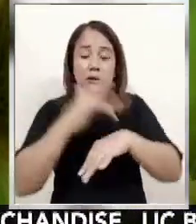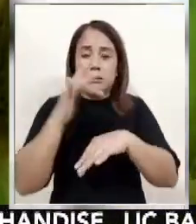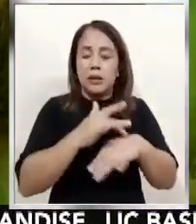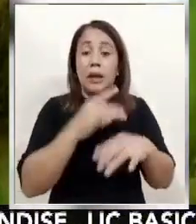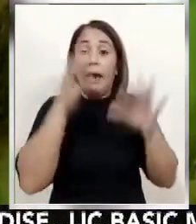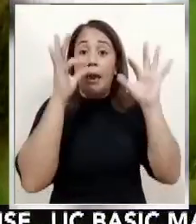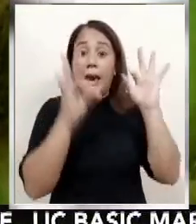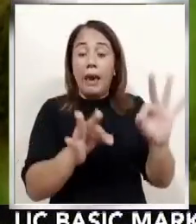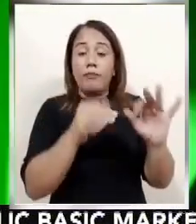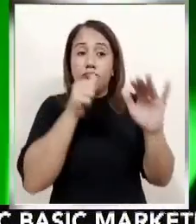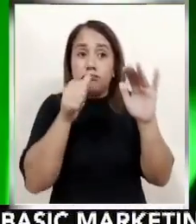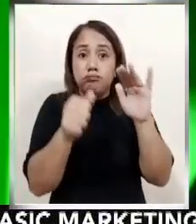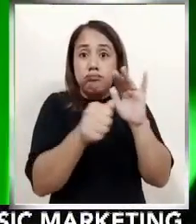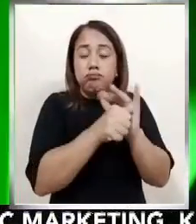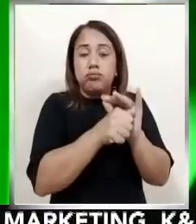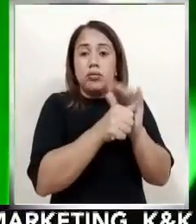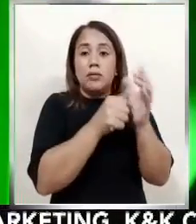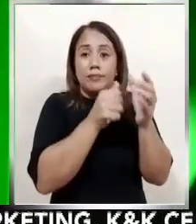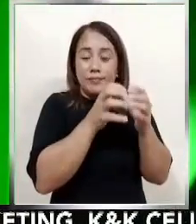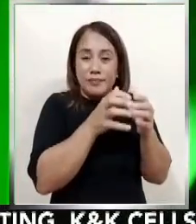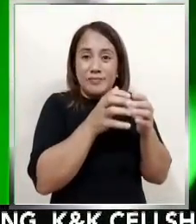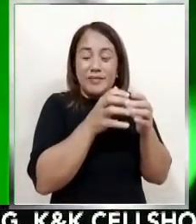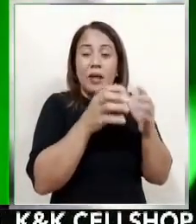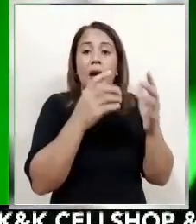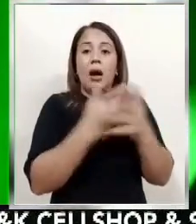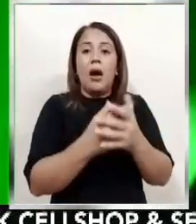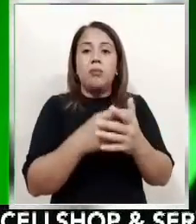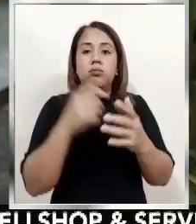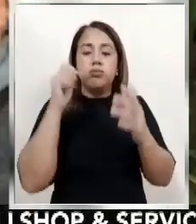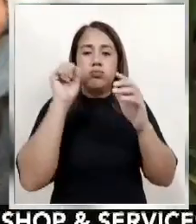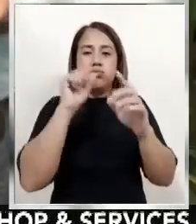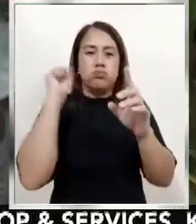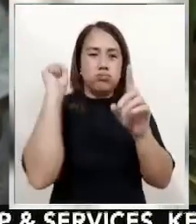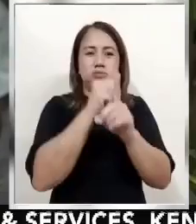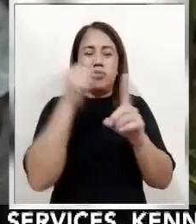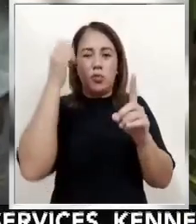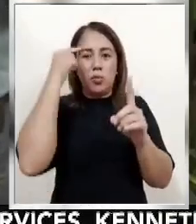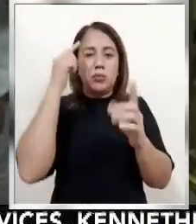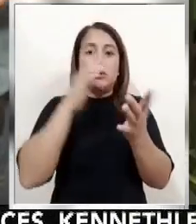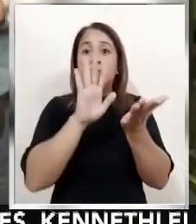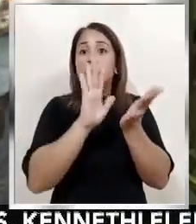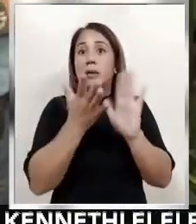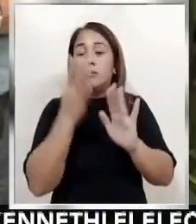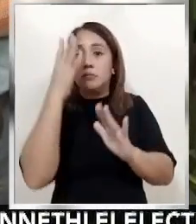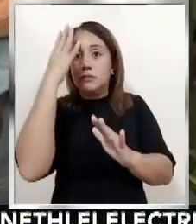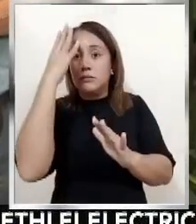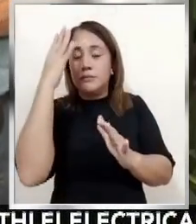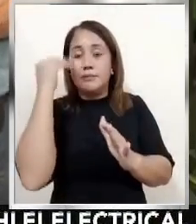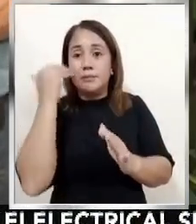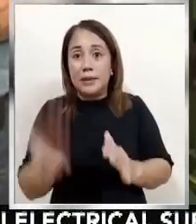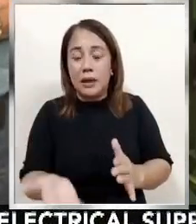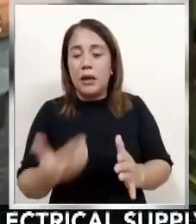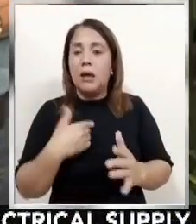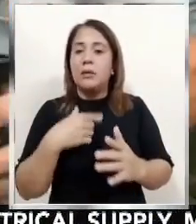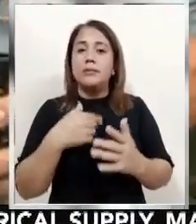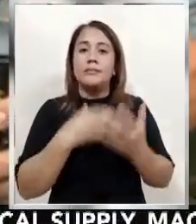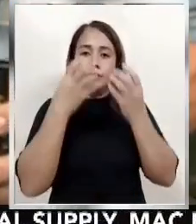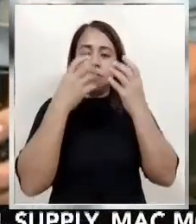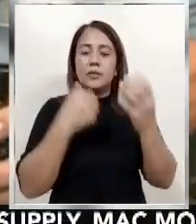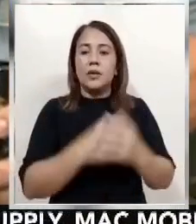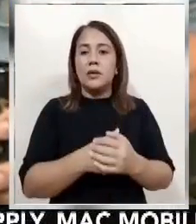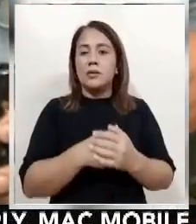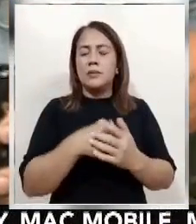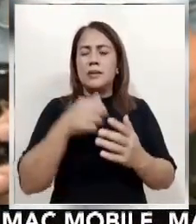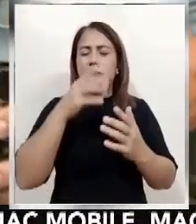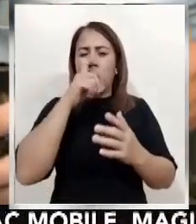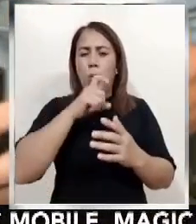sa maliit na cage at na-trigger, hinahampas nila ang kanilang mga ulo hanggang sa sila ay mamatay. Alam niyo ba na ang tarsier ang isa sa pinakamatandang primate sa buong mundo? 55